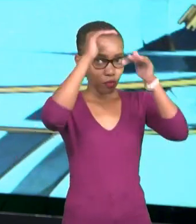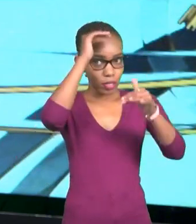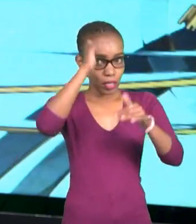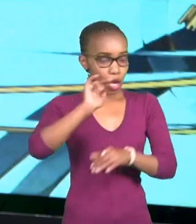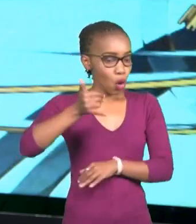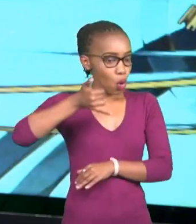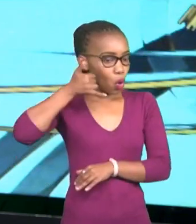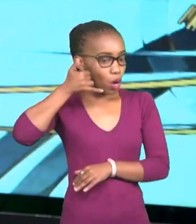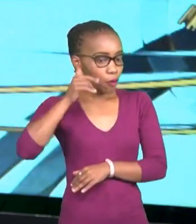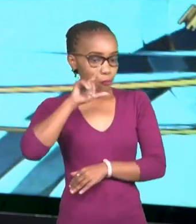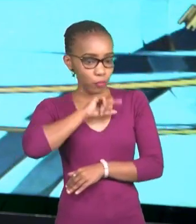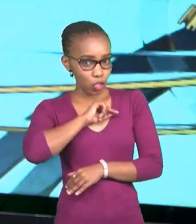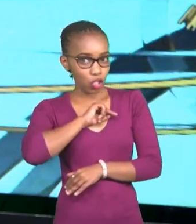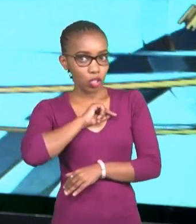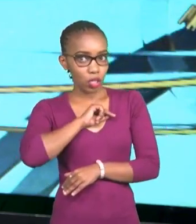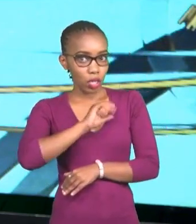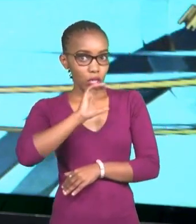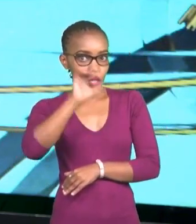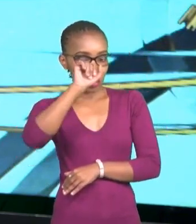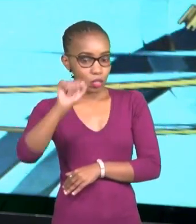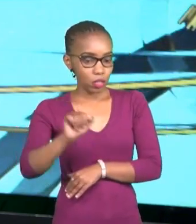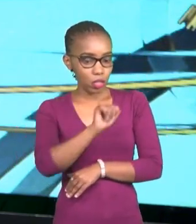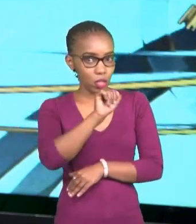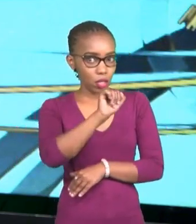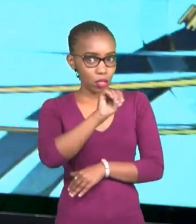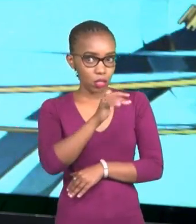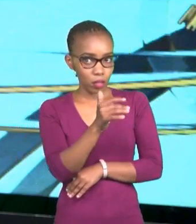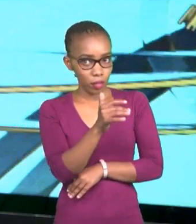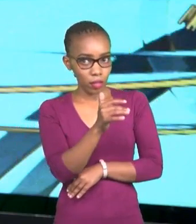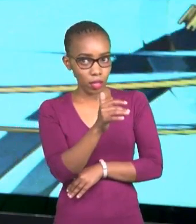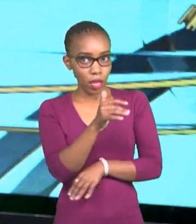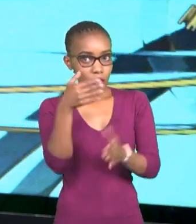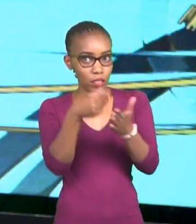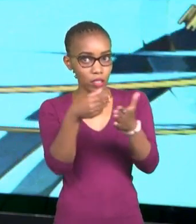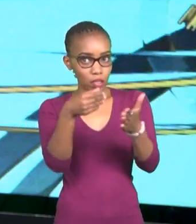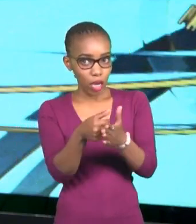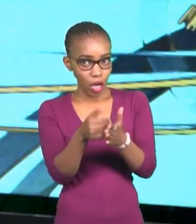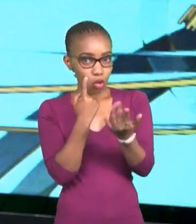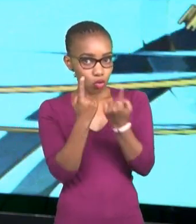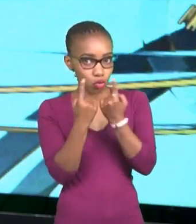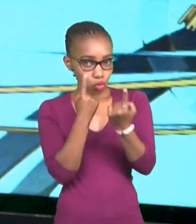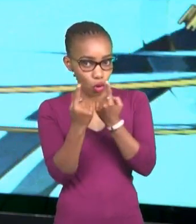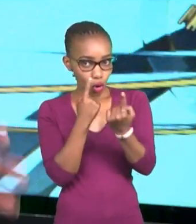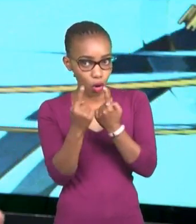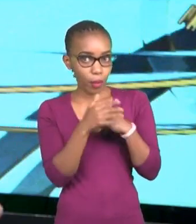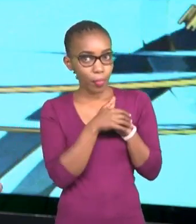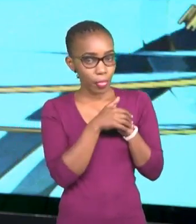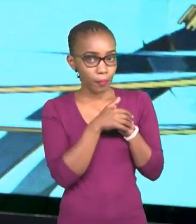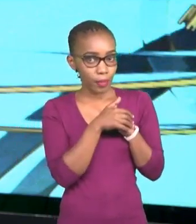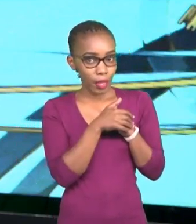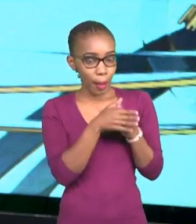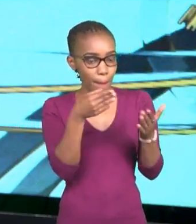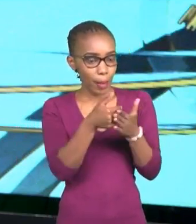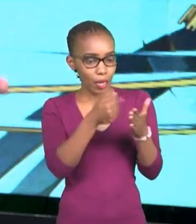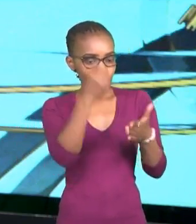nimepigia cabinet secretary wa treasury kuongea na yeye, anasema ya kwamba pesa imekatwa to